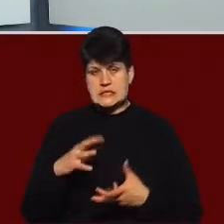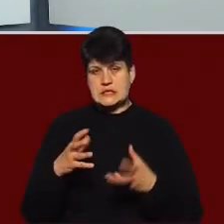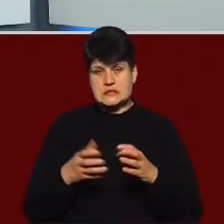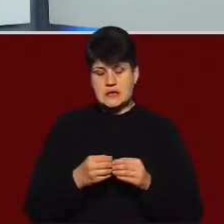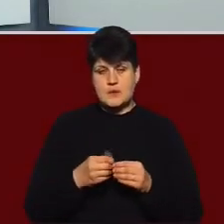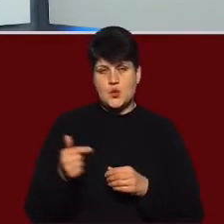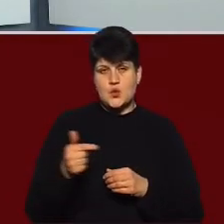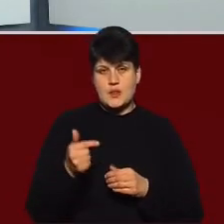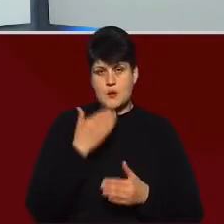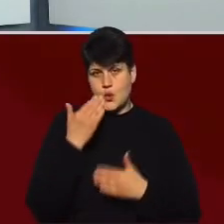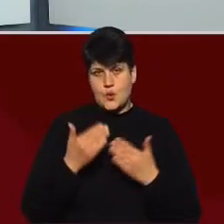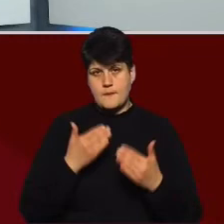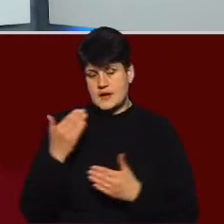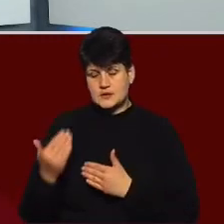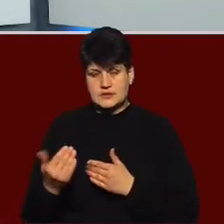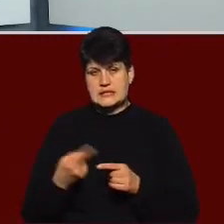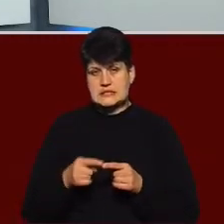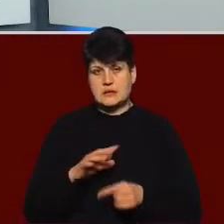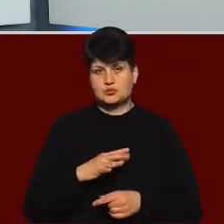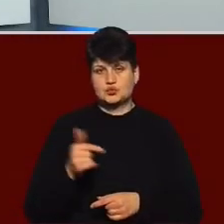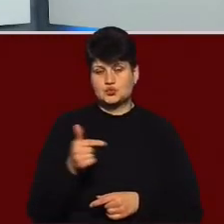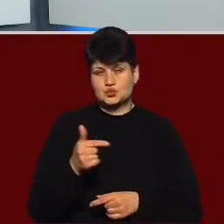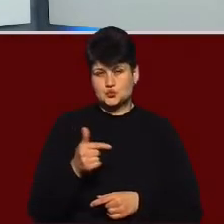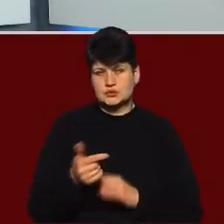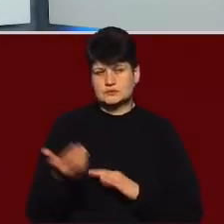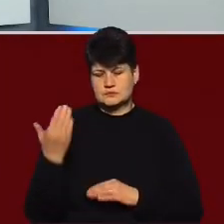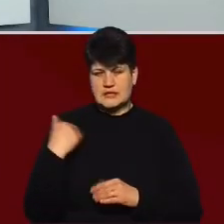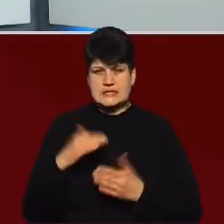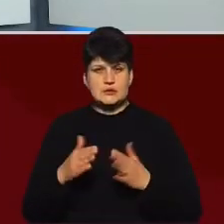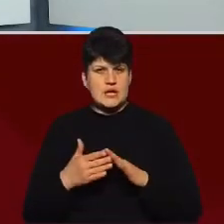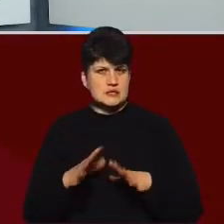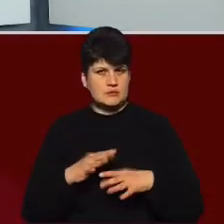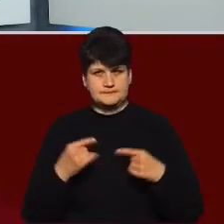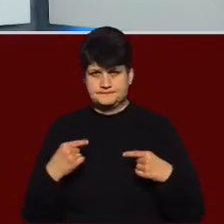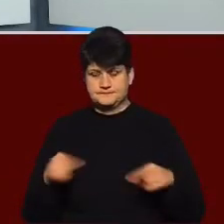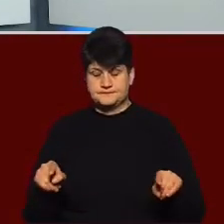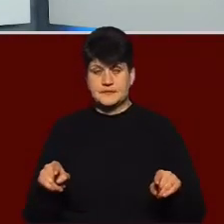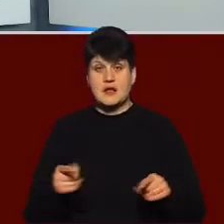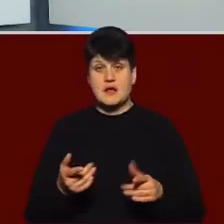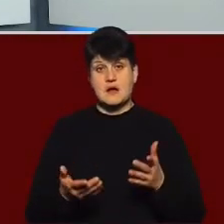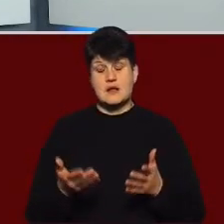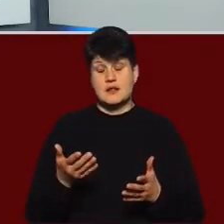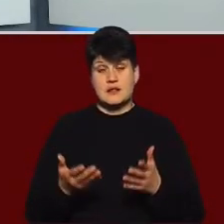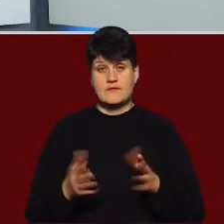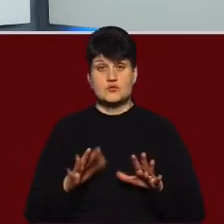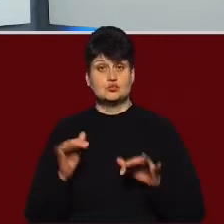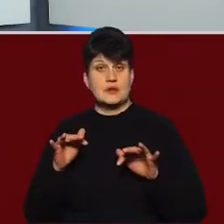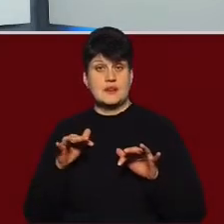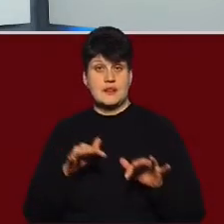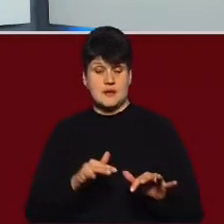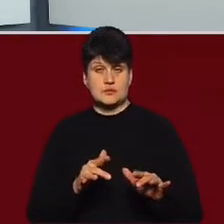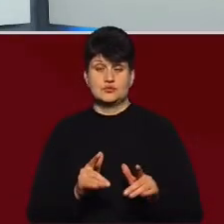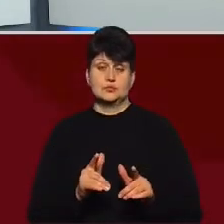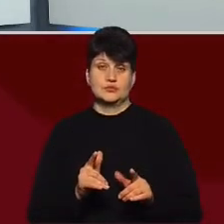опитання КМІСу. Нагадаю, це було в грудні, тоді ще ситуація не настільки була загострена, але все ж в разі нападу готові чинити збройний